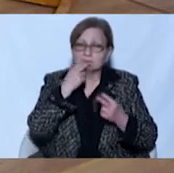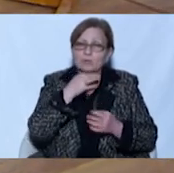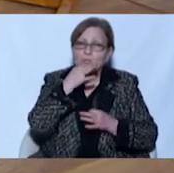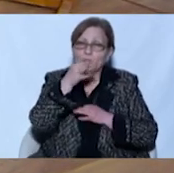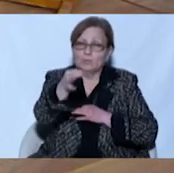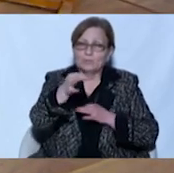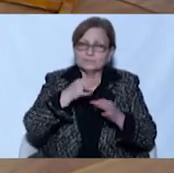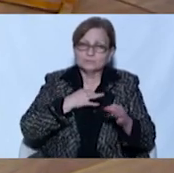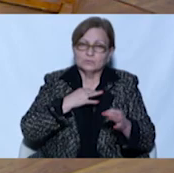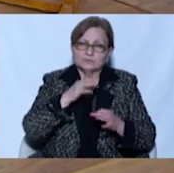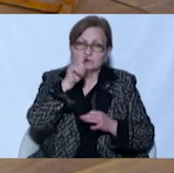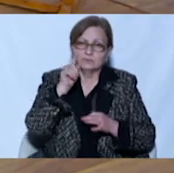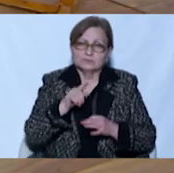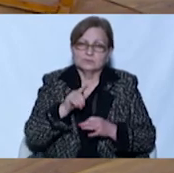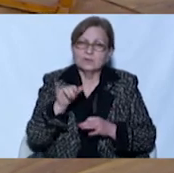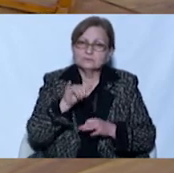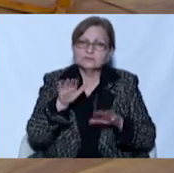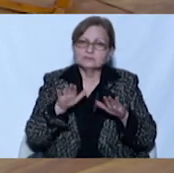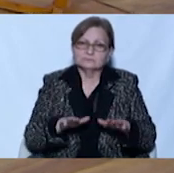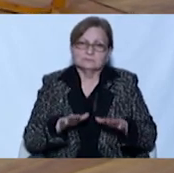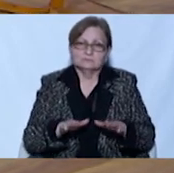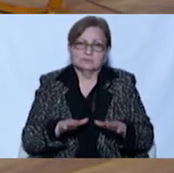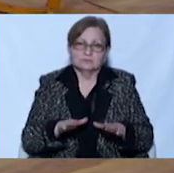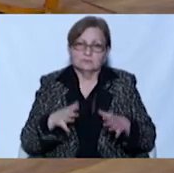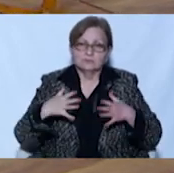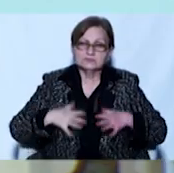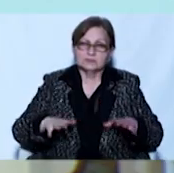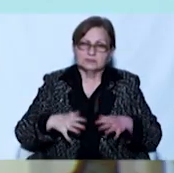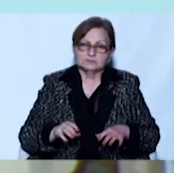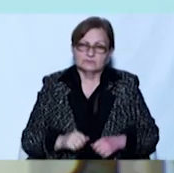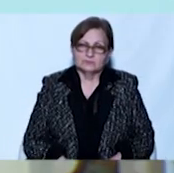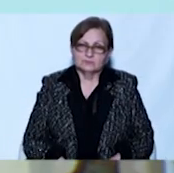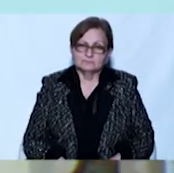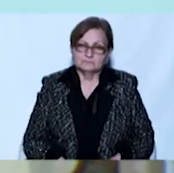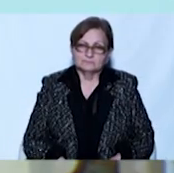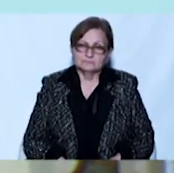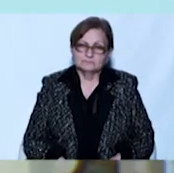უპასუხოთ კითხვებს. სად მდებარეობს საქართველო?